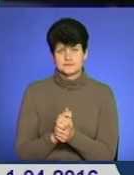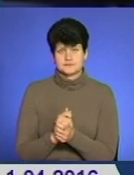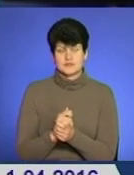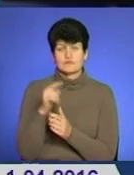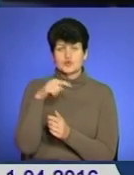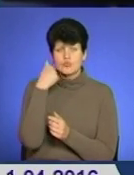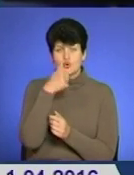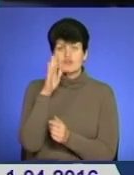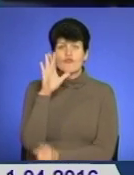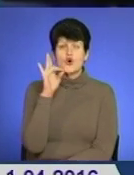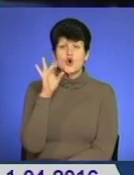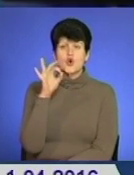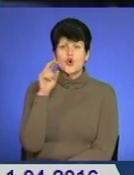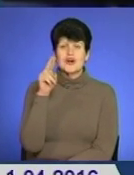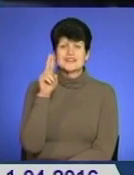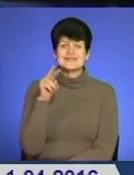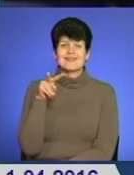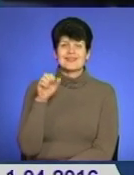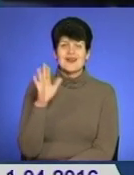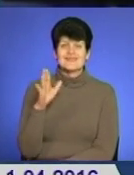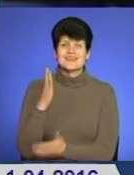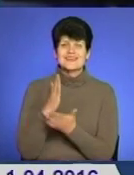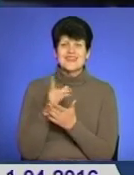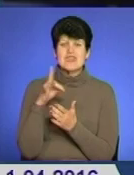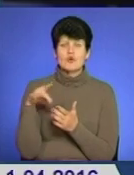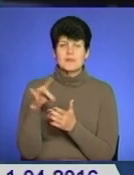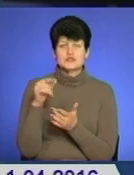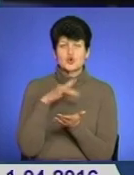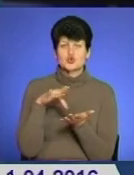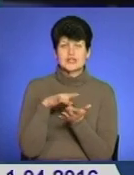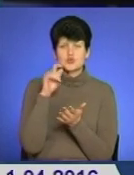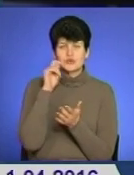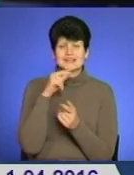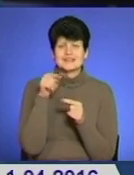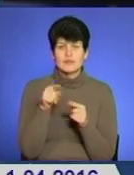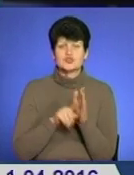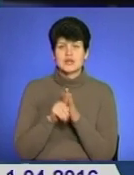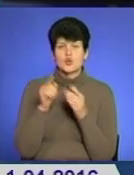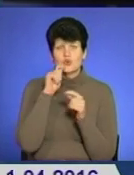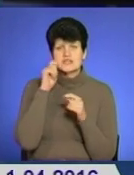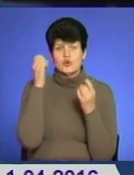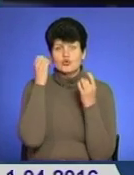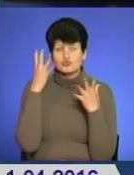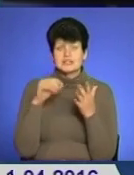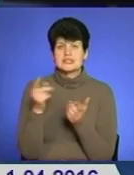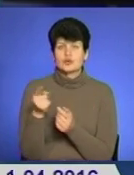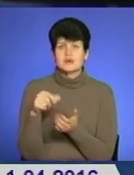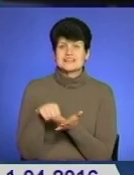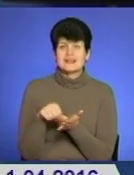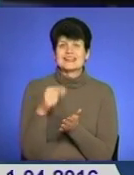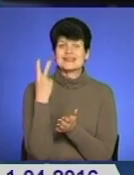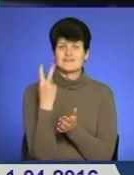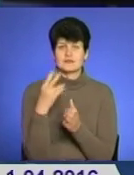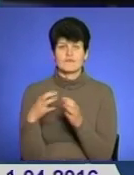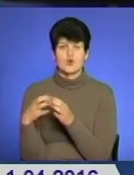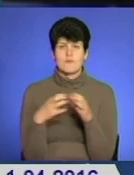Цьогоріч Вроцлав є європейською столицею культури. Там від сьогодні розпочинається святкування української культури. Тернопільщину представлятимуть дві формації,